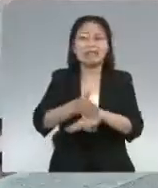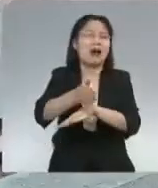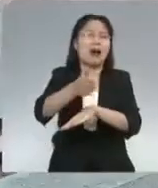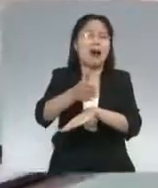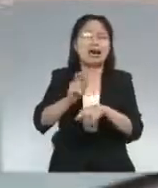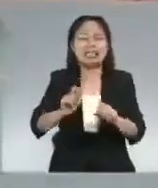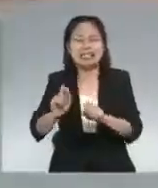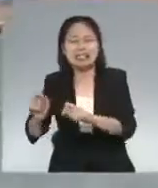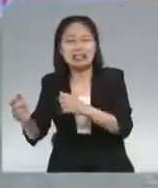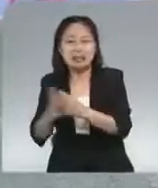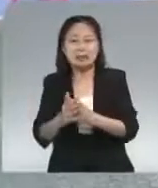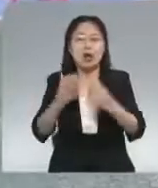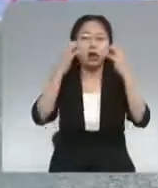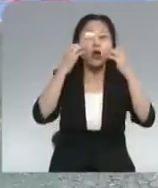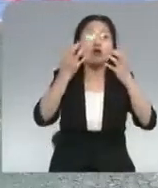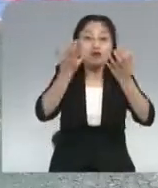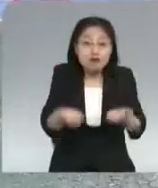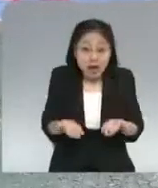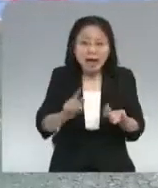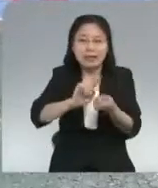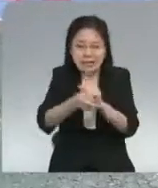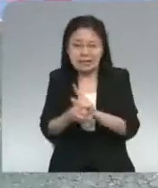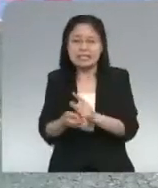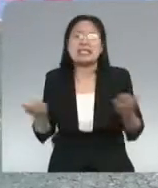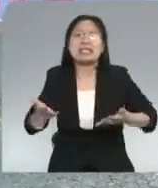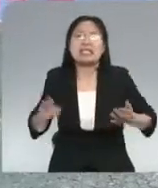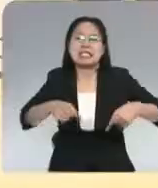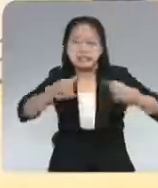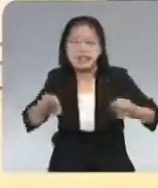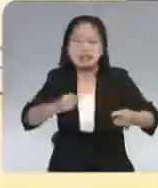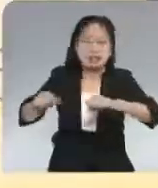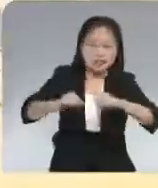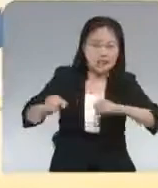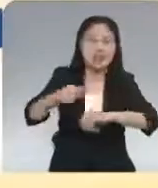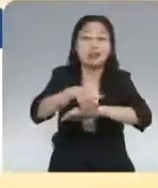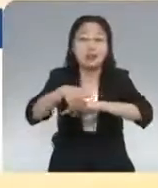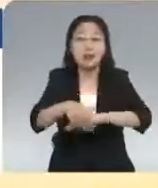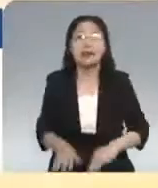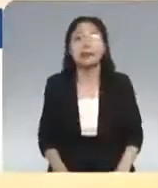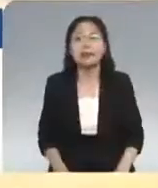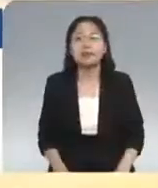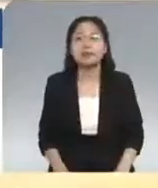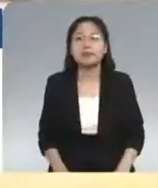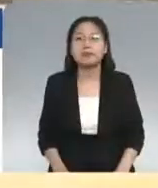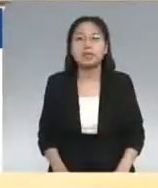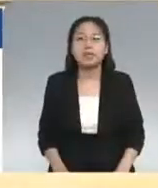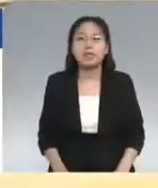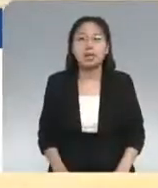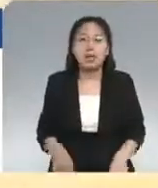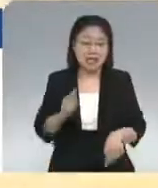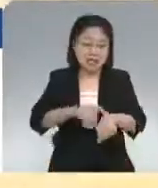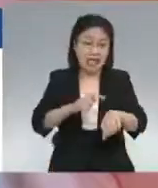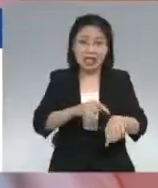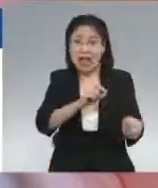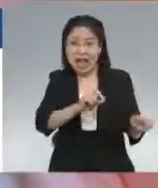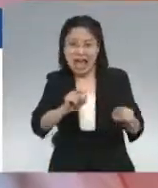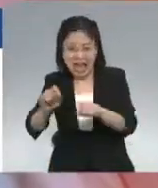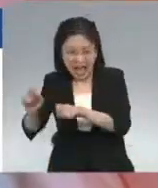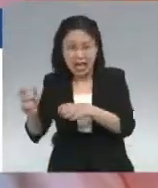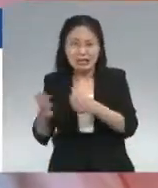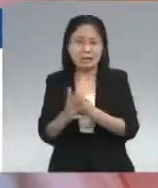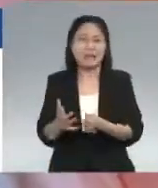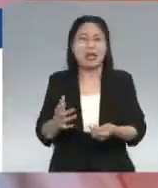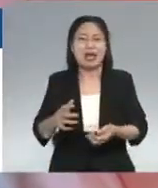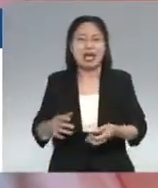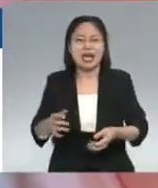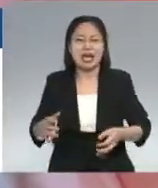sous-traitant prévoit d'engager un grand nombre d'employés pendant les vacances d'été afin de rattraper le retard de la production. Même